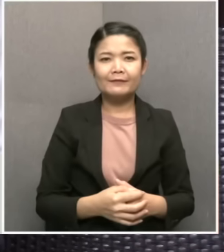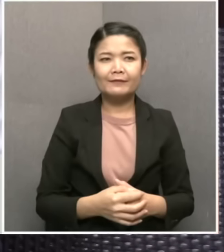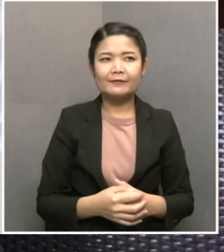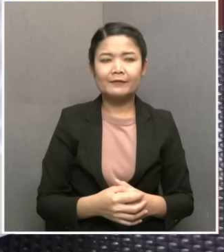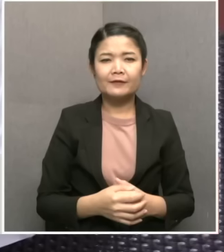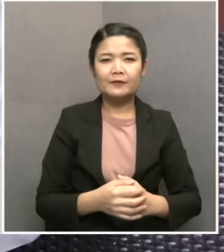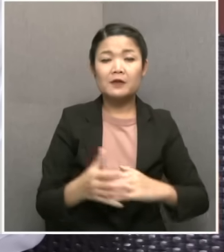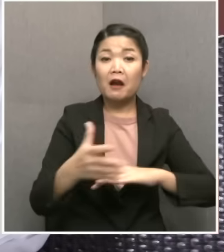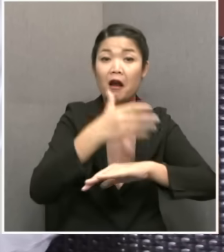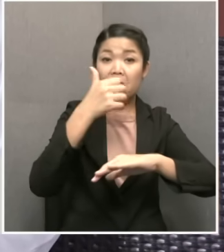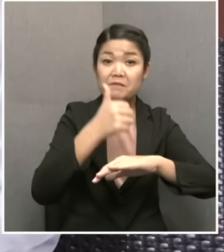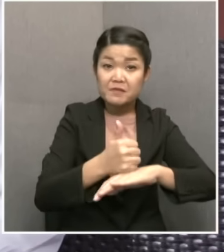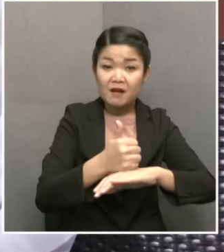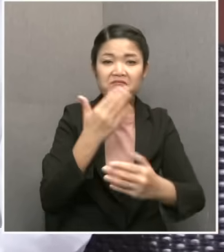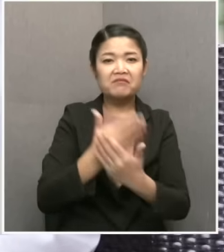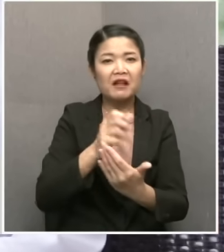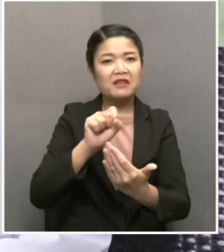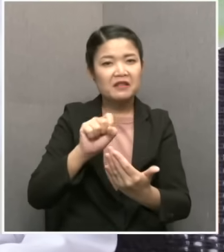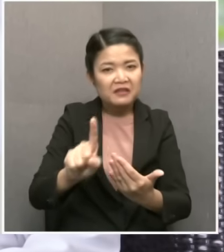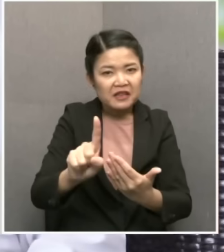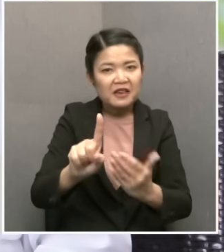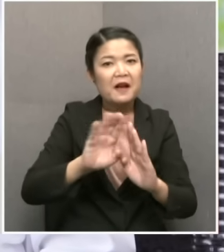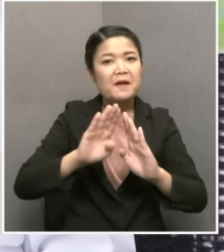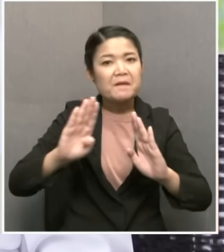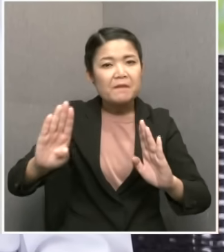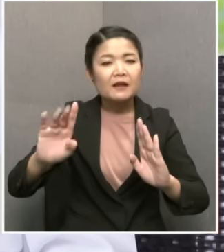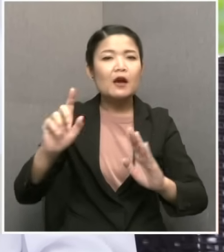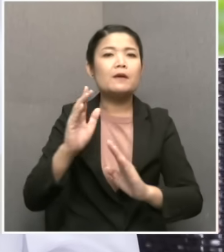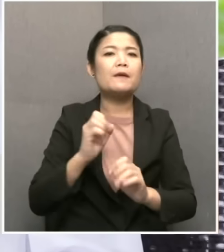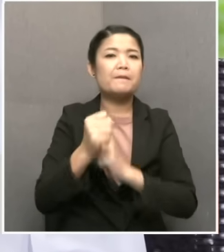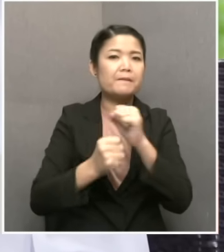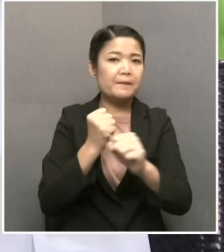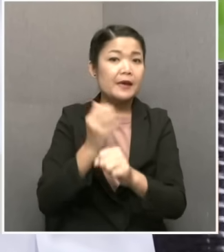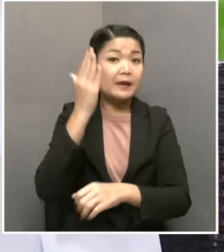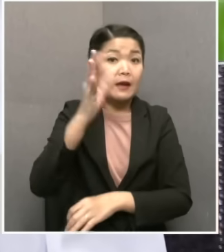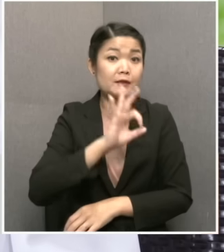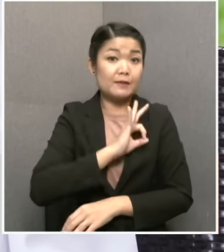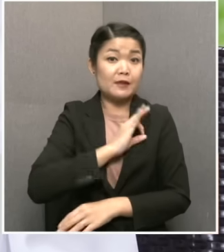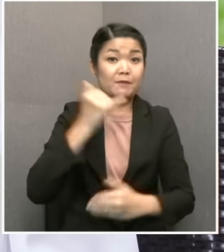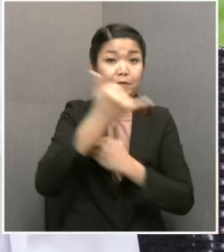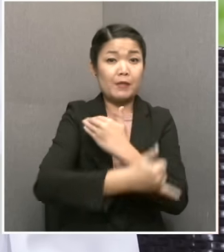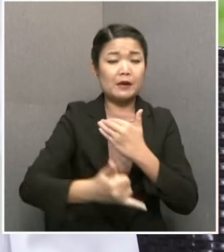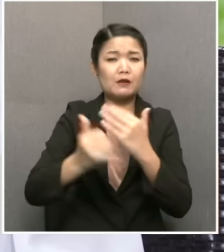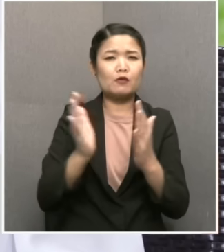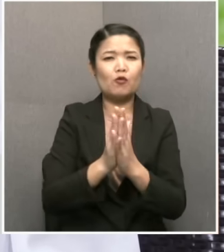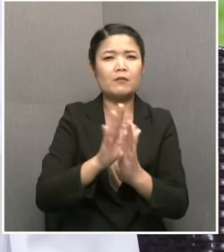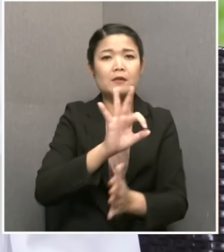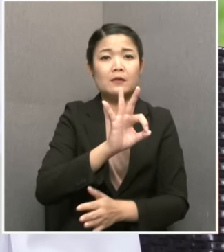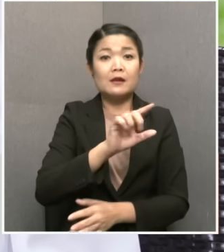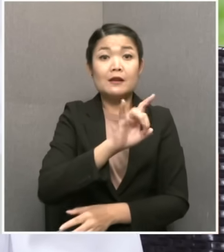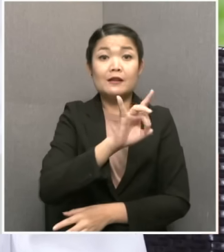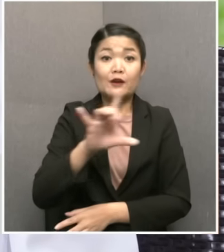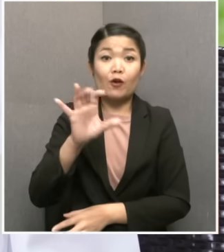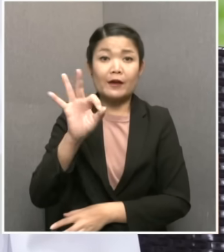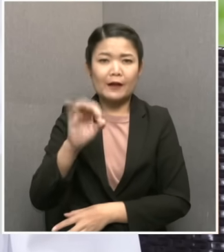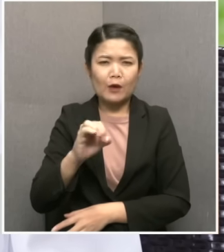รษฐกิจการพัฒนาของโลกสำหรับปีหน้าของสมาชิก193ประเทศผู้นำฝ่ายบริห